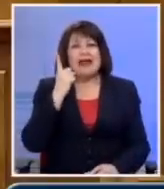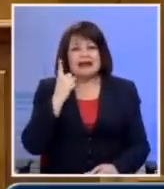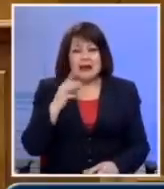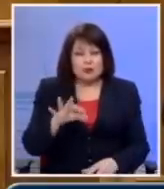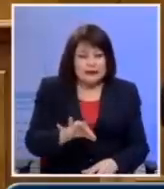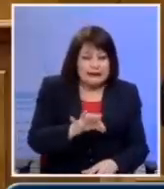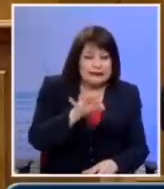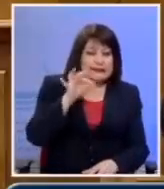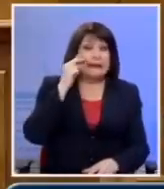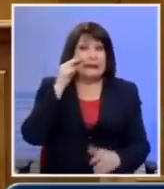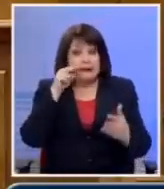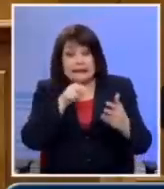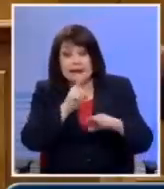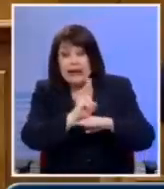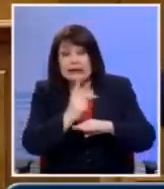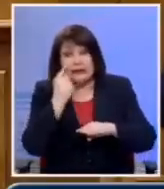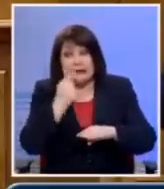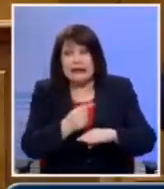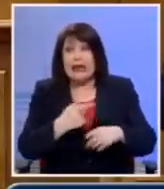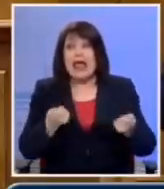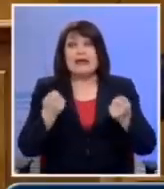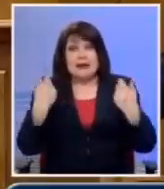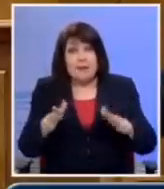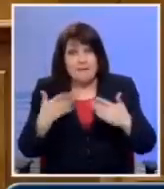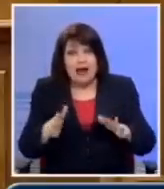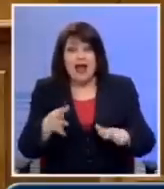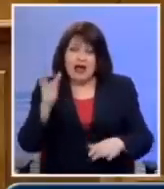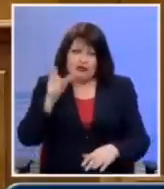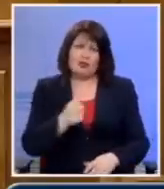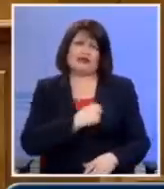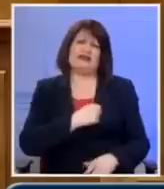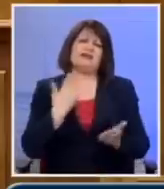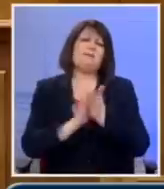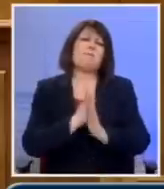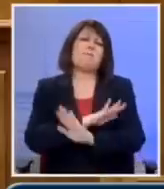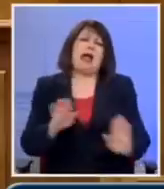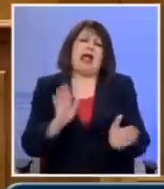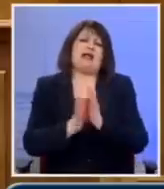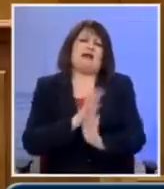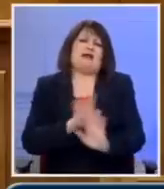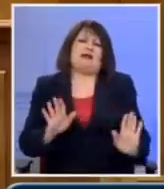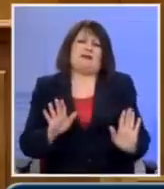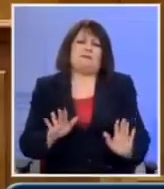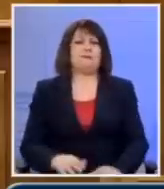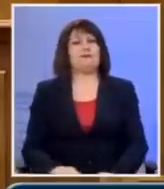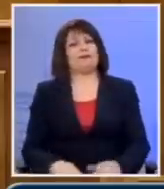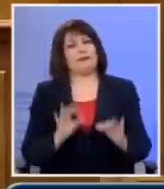ούτε μια πέτρα να δούμε τι βρίσκεται από κάτω. Ω, γέγονε, γέγονε. Αυτή είναι η αντίληψή σας. Και βεβαίως το